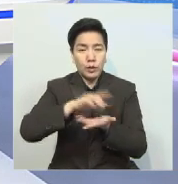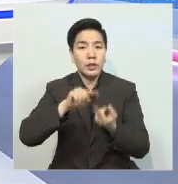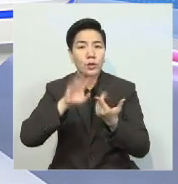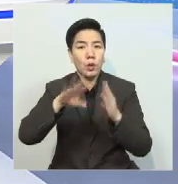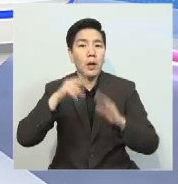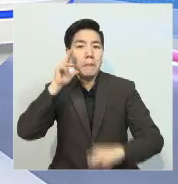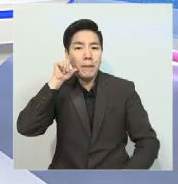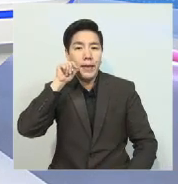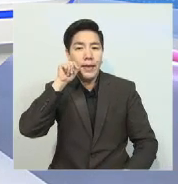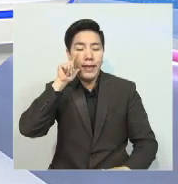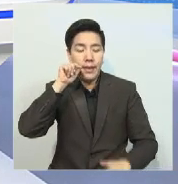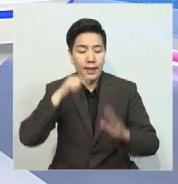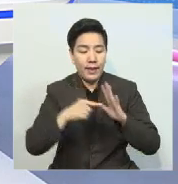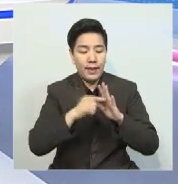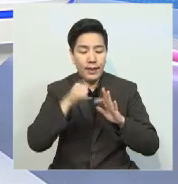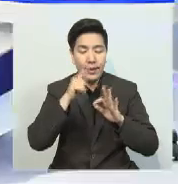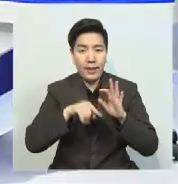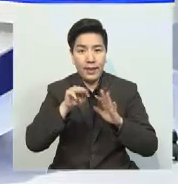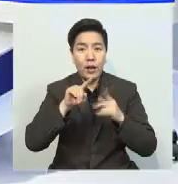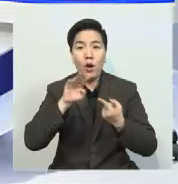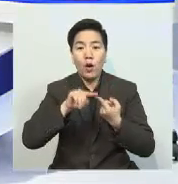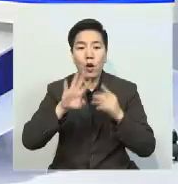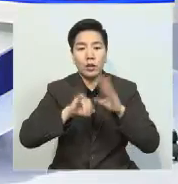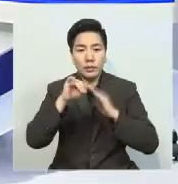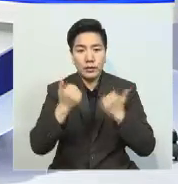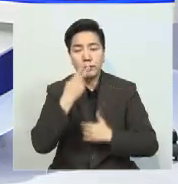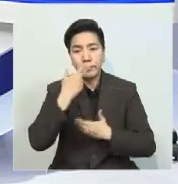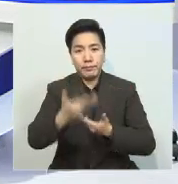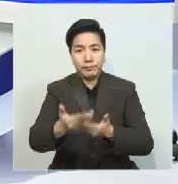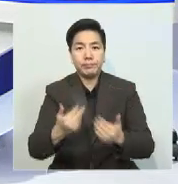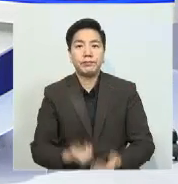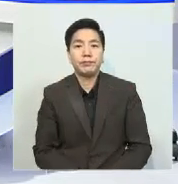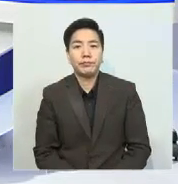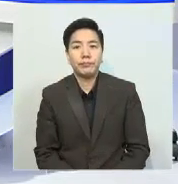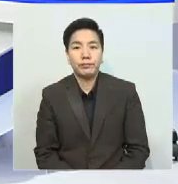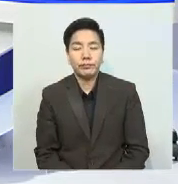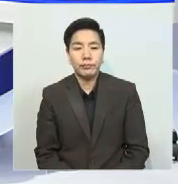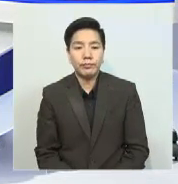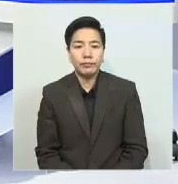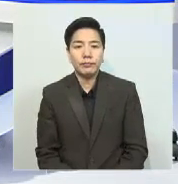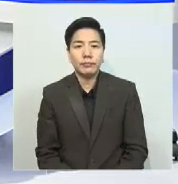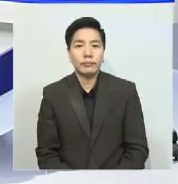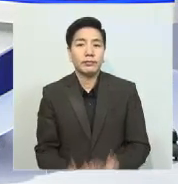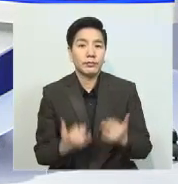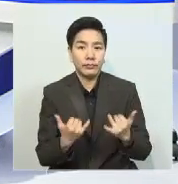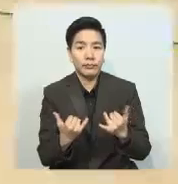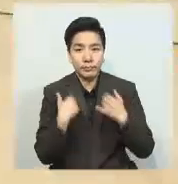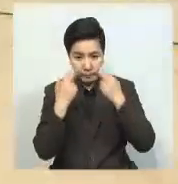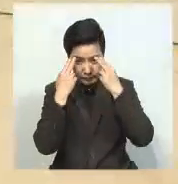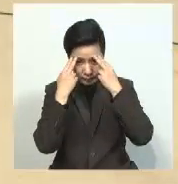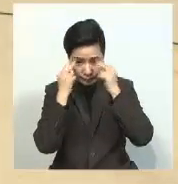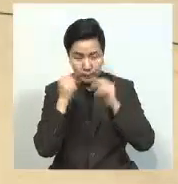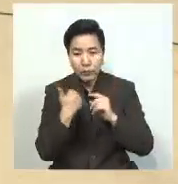ชานุเคราะห์อำเภอแม่แจ่มจังหวัดเชียงใหม่ค่ะคุณปวีณาคะเชิญค่ะ เชิญค่ะ ขอบคุณค่ะซึ่งขณะนี้นายกรัฐม